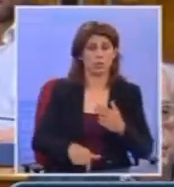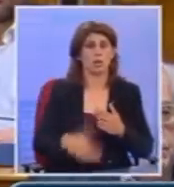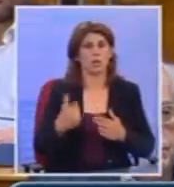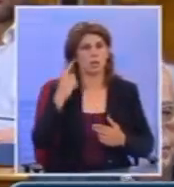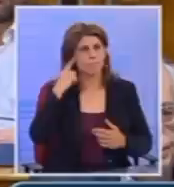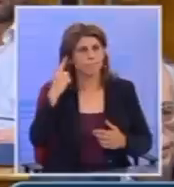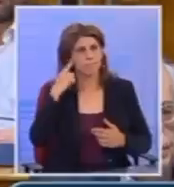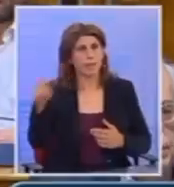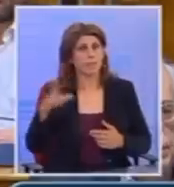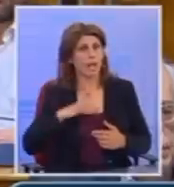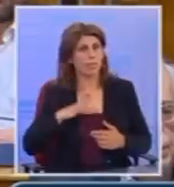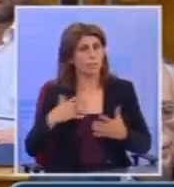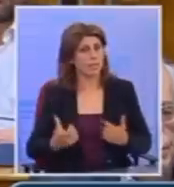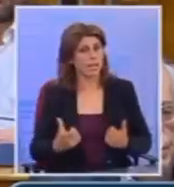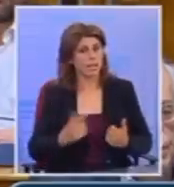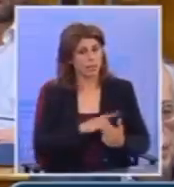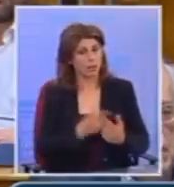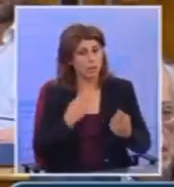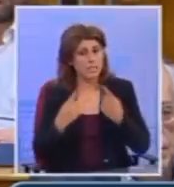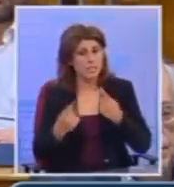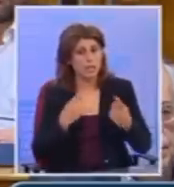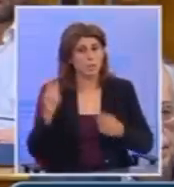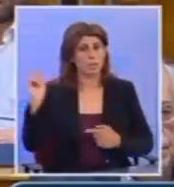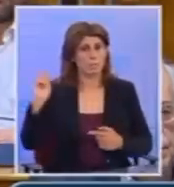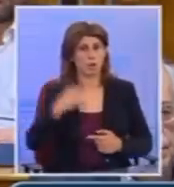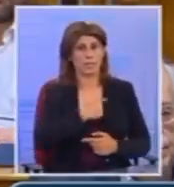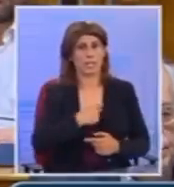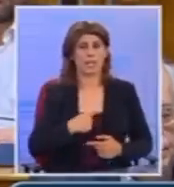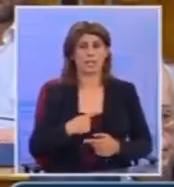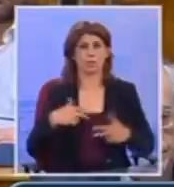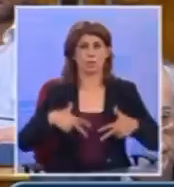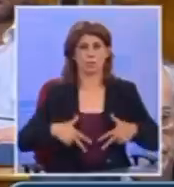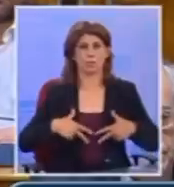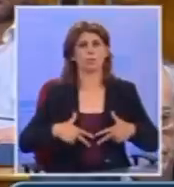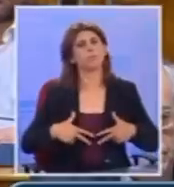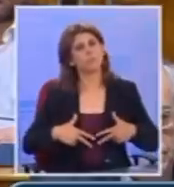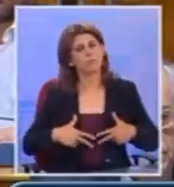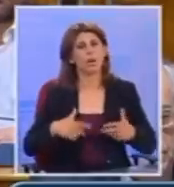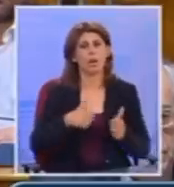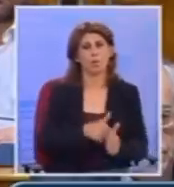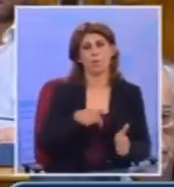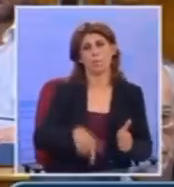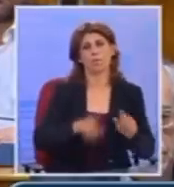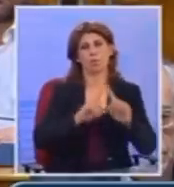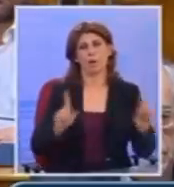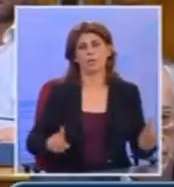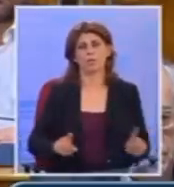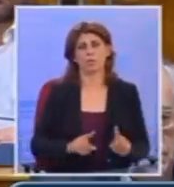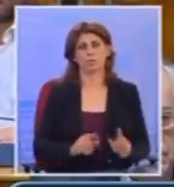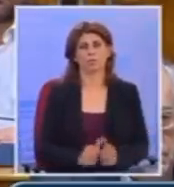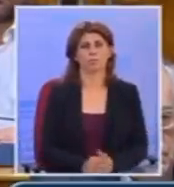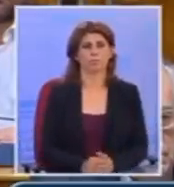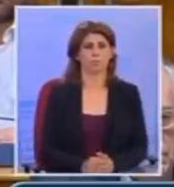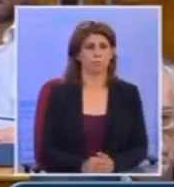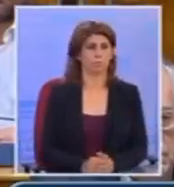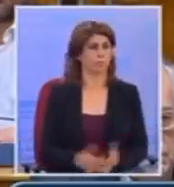αυτοί οι άνθρωποι να έχουν μια δυνατότητα συνεννόησης με την πολιτική ηγεσία του Υπουργείου, ακολουθήσαμε και εμείς αυτό το πλαίσιο. Εάν